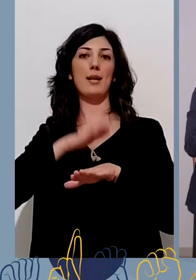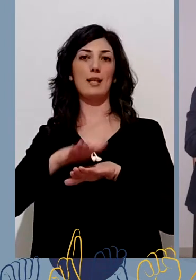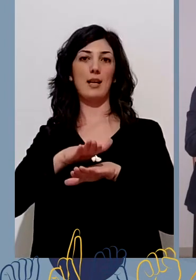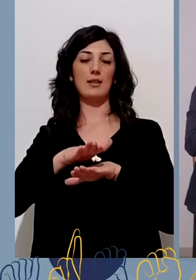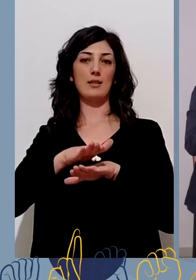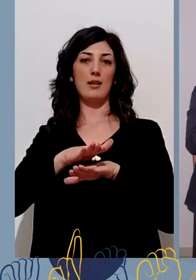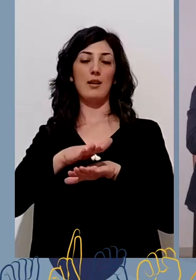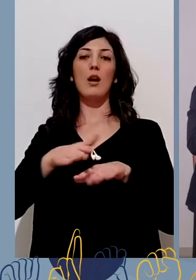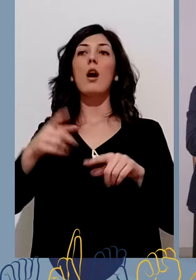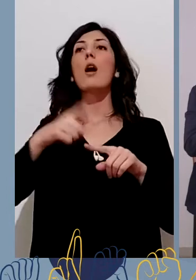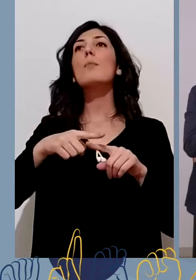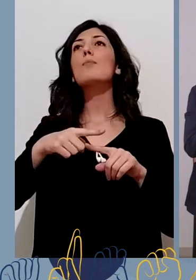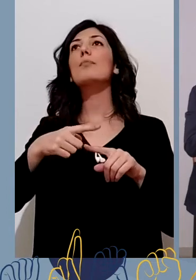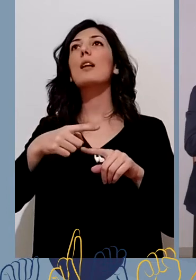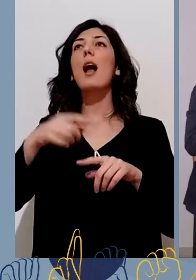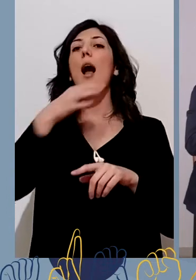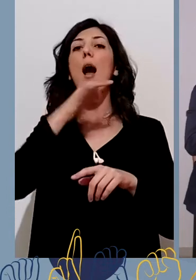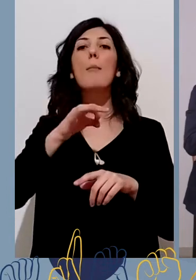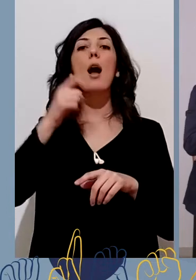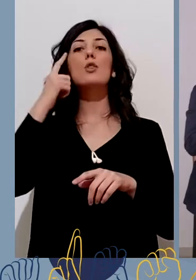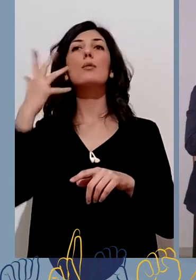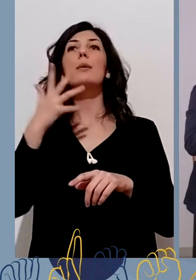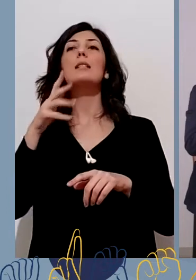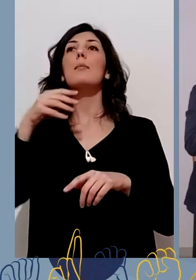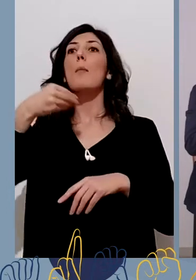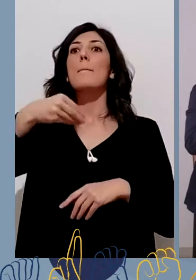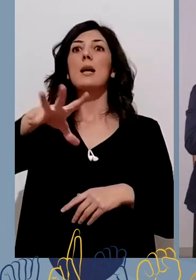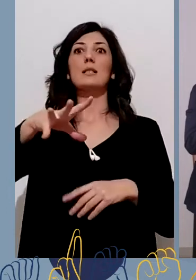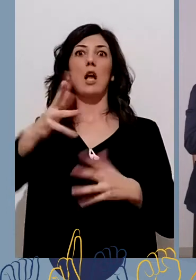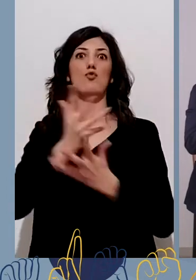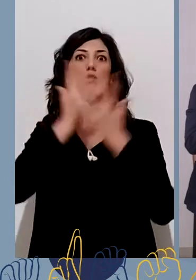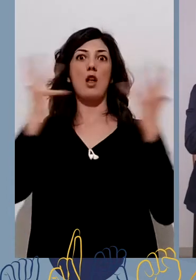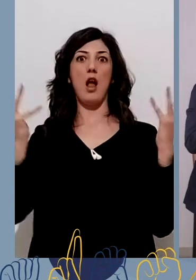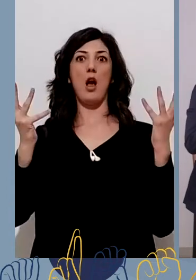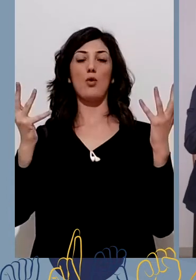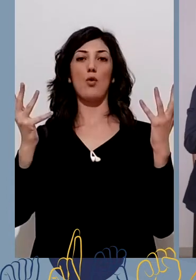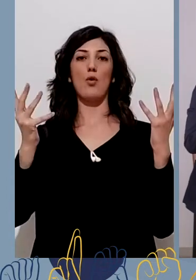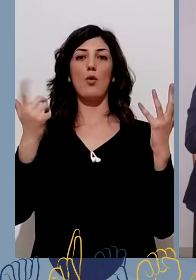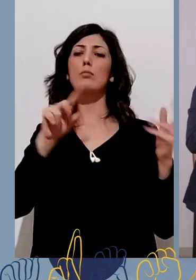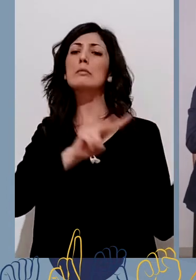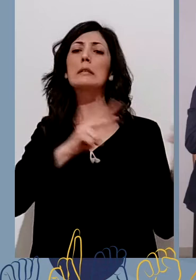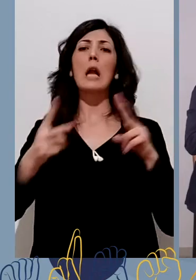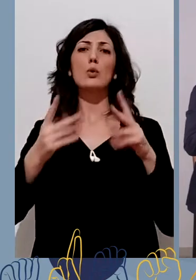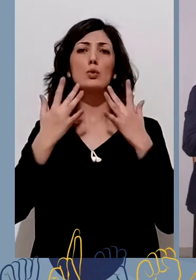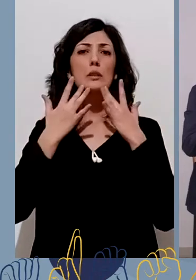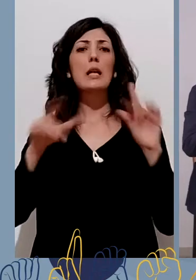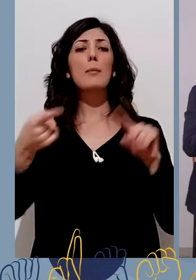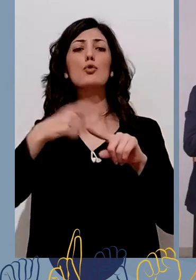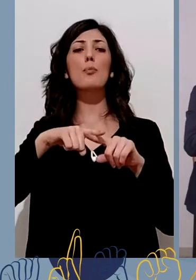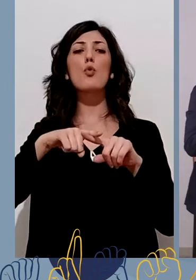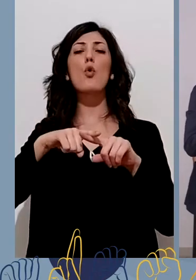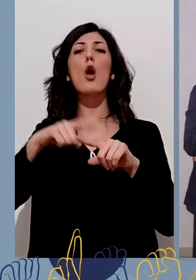che elabora un messaggio cross-culturale, perché oltre a tradurre la frase deve anche passare da una cultura, che è quella degli udenti, a quella dei